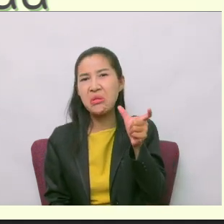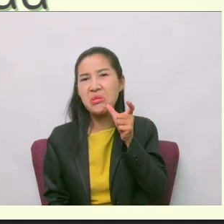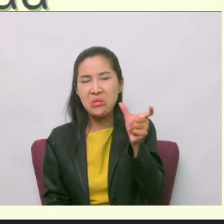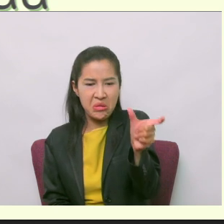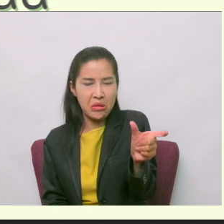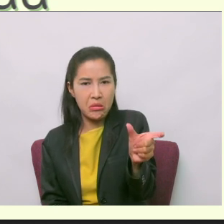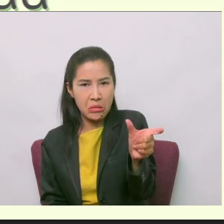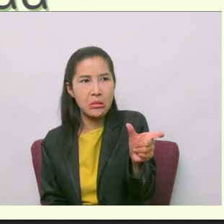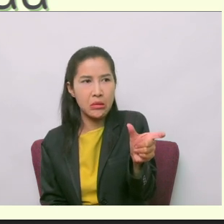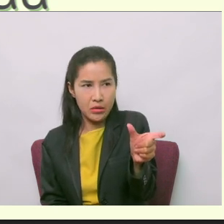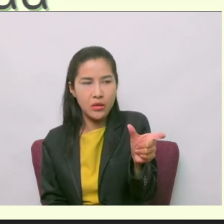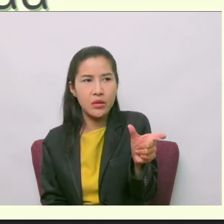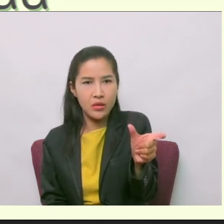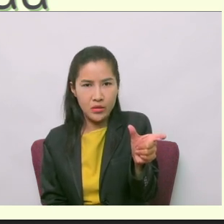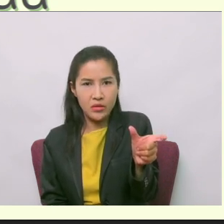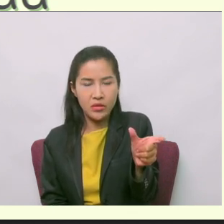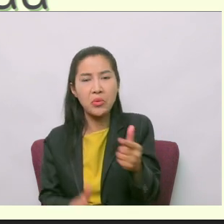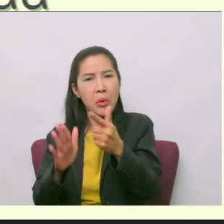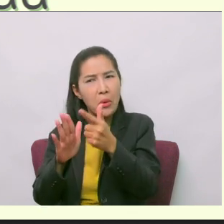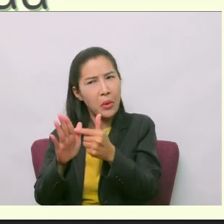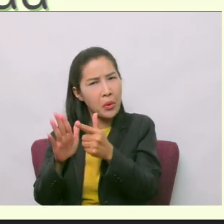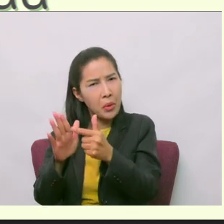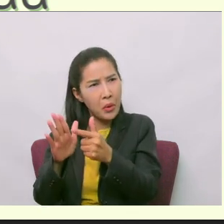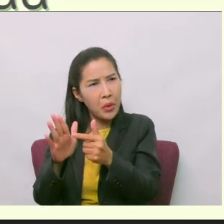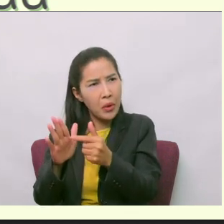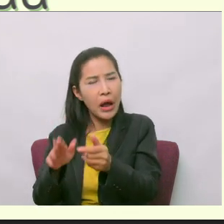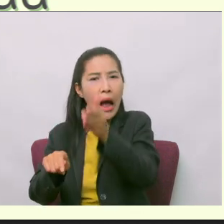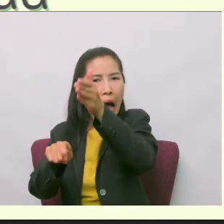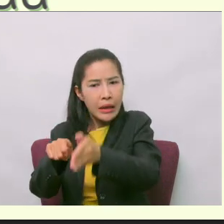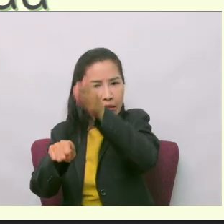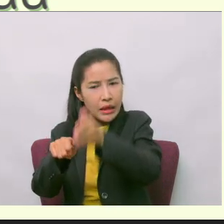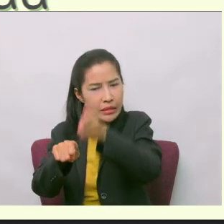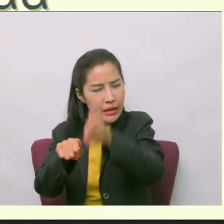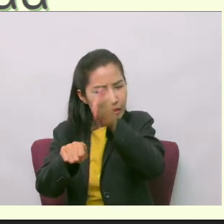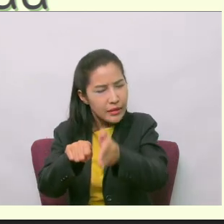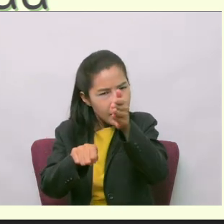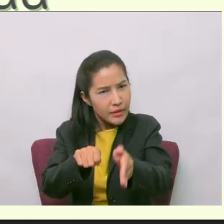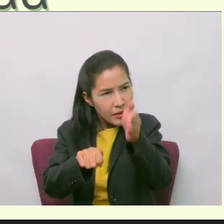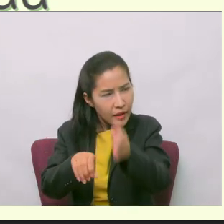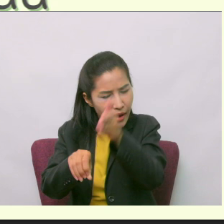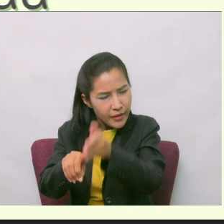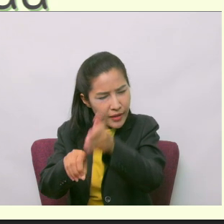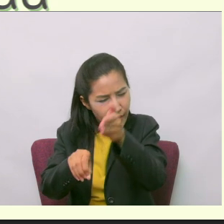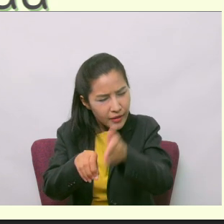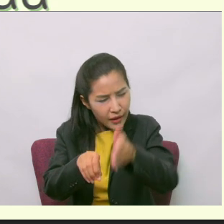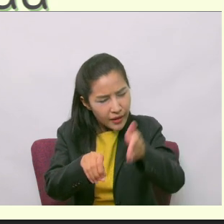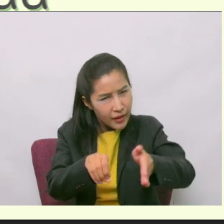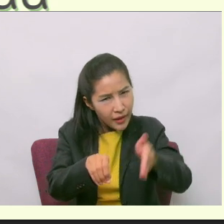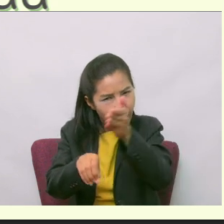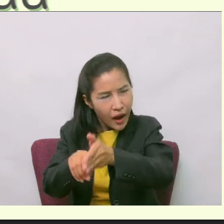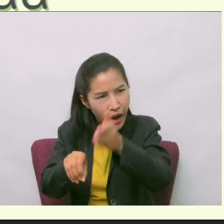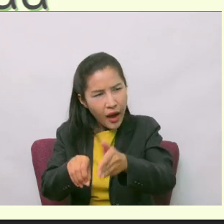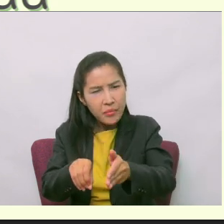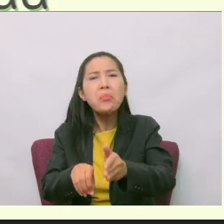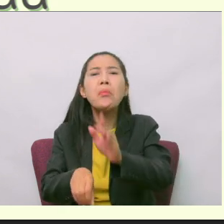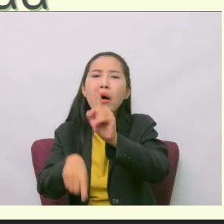ะฉะนั้นเนี่ยนะคะตัวยาบางตัวเราก็สามารถที่จะหั่นได้นะคะบางตัวถ้าเกิดว่าแข็งเกินไปนะ